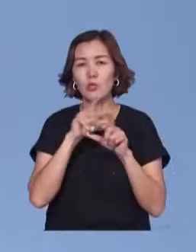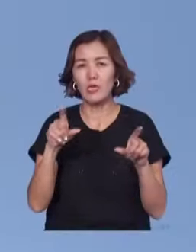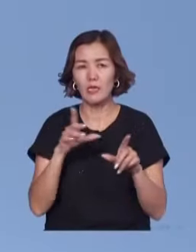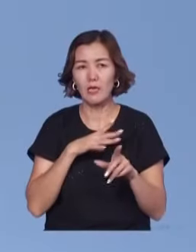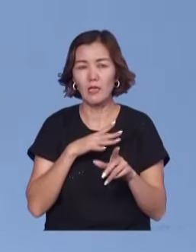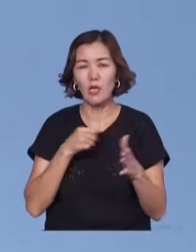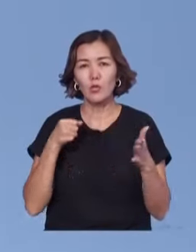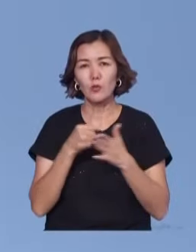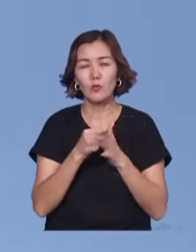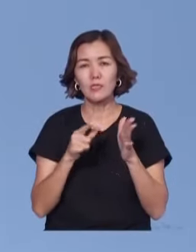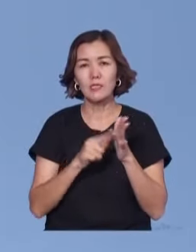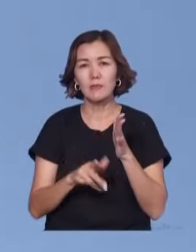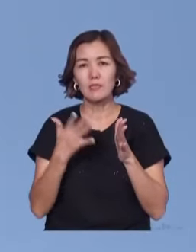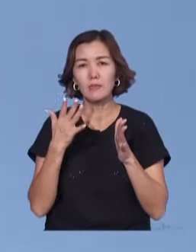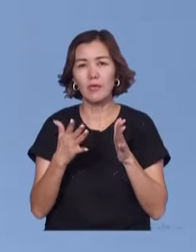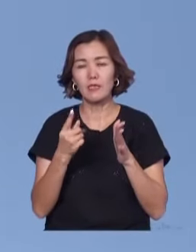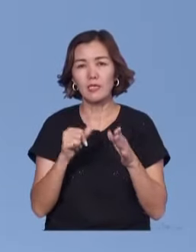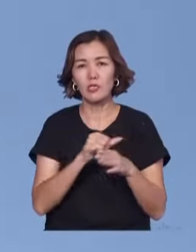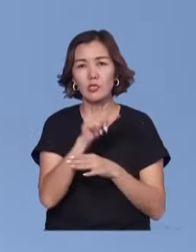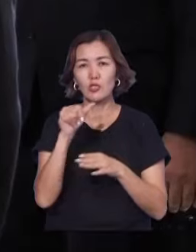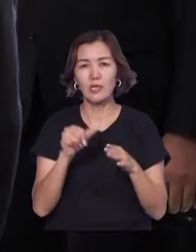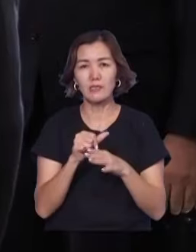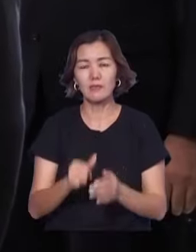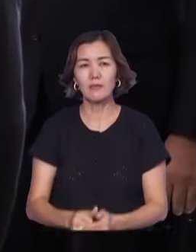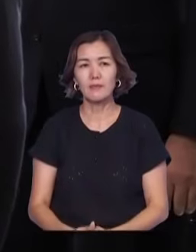до 75 пассажиров в час.